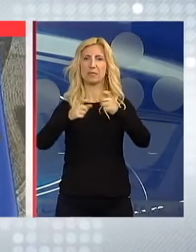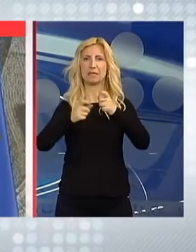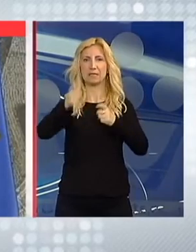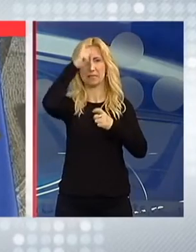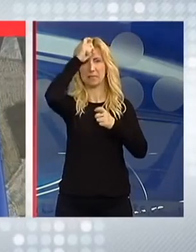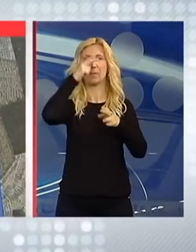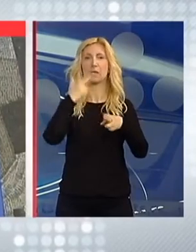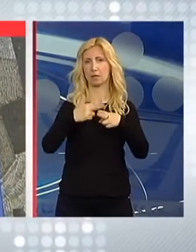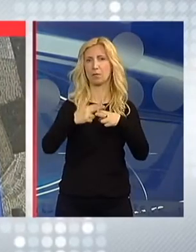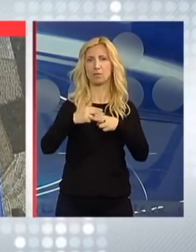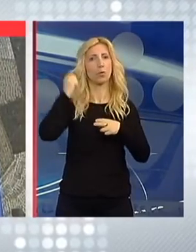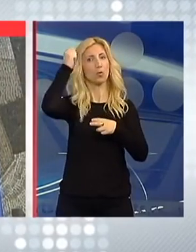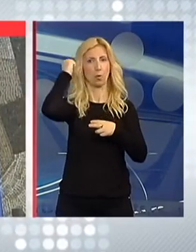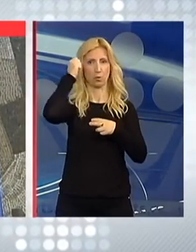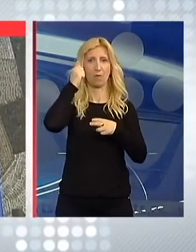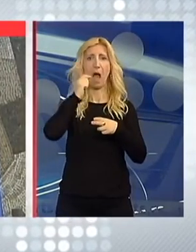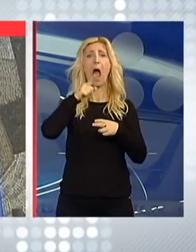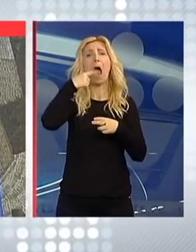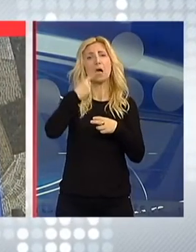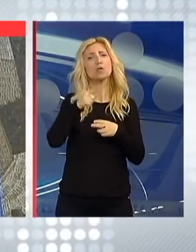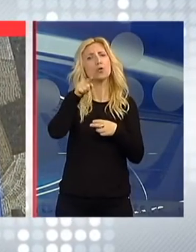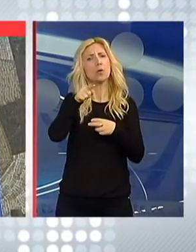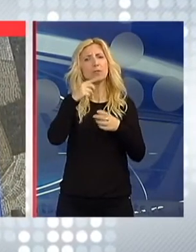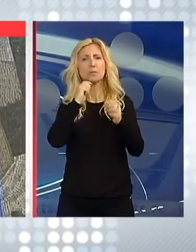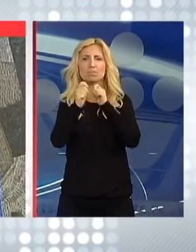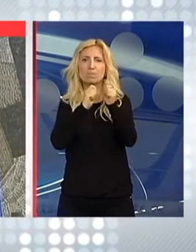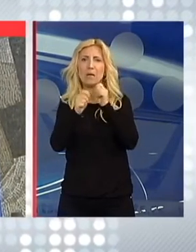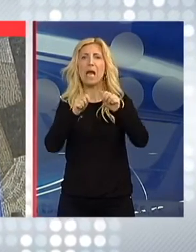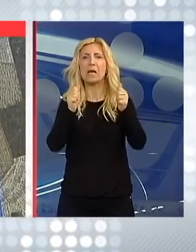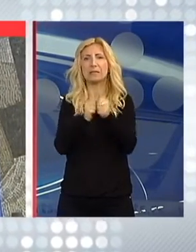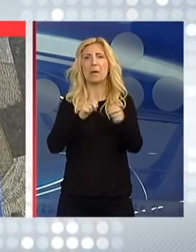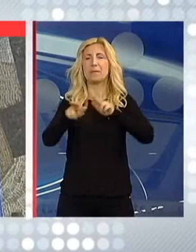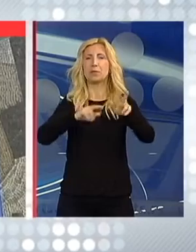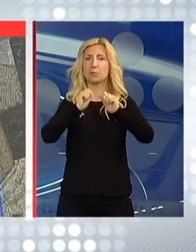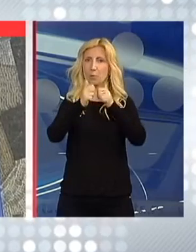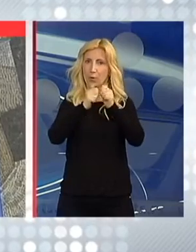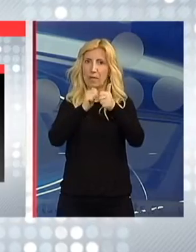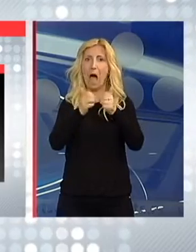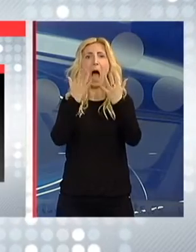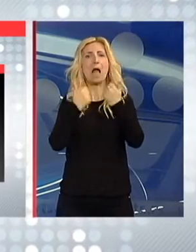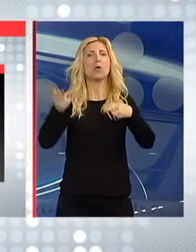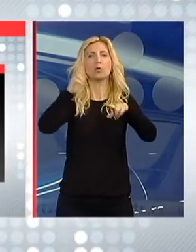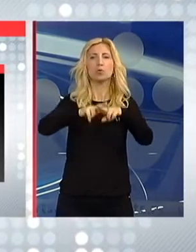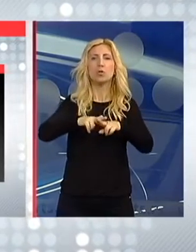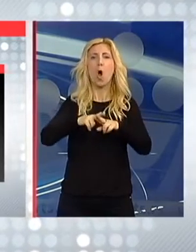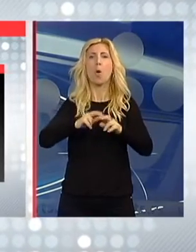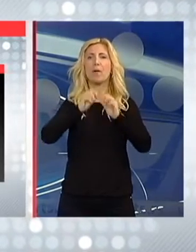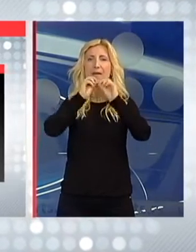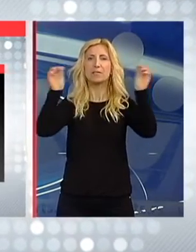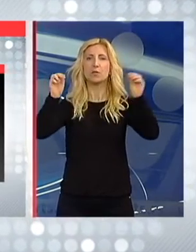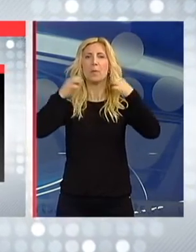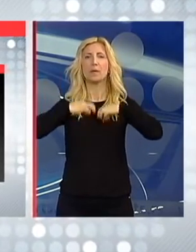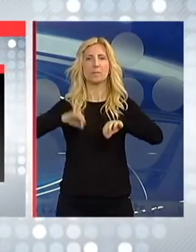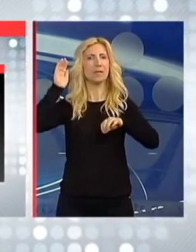reprezentacija Srbije i takozvanog Kosova. Kaže da se o tome konsultovao sa ministrom sporta, a da je odluci obavestio premijerku